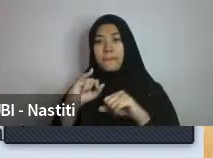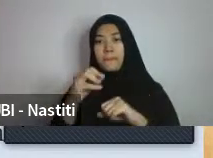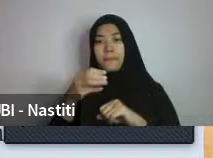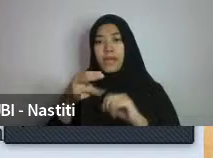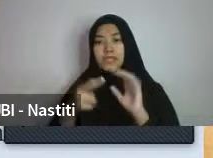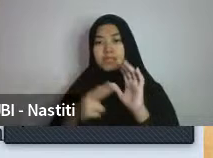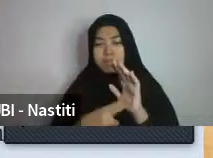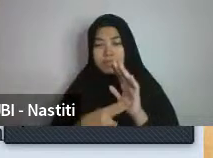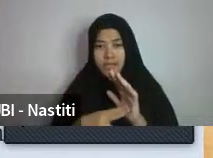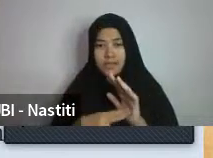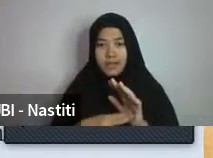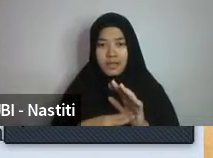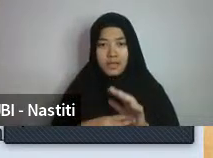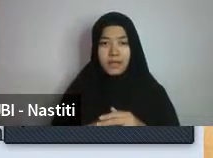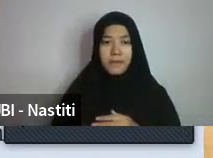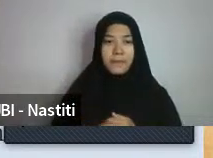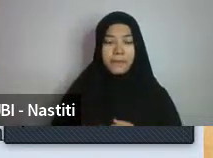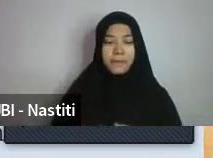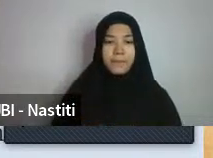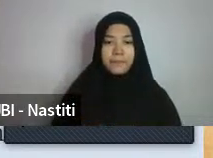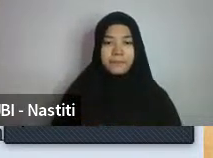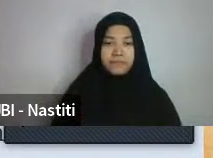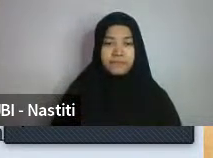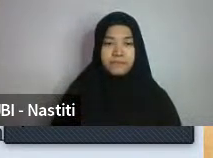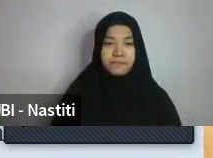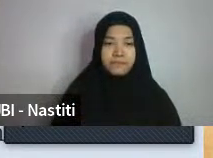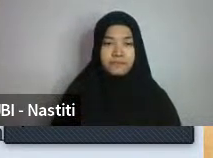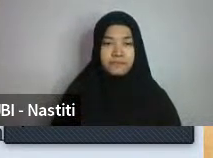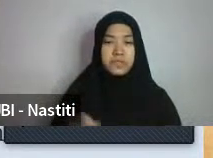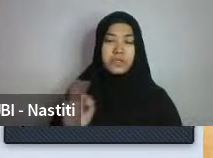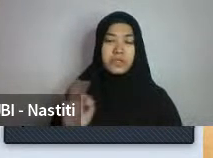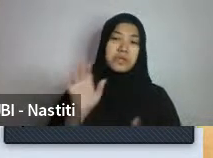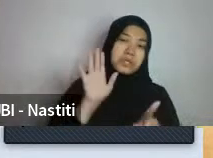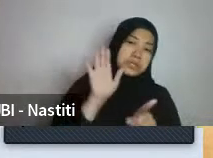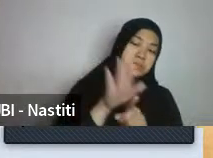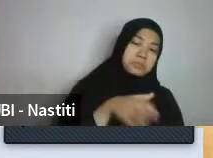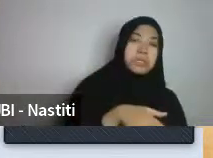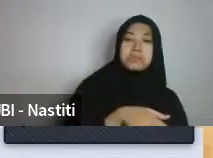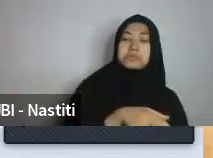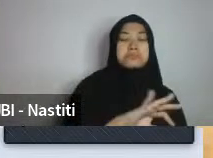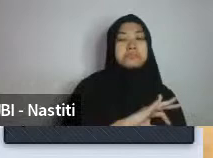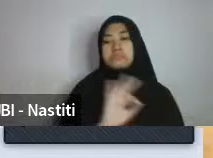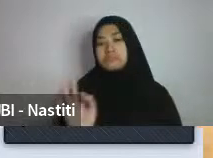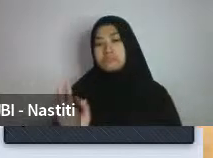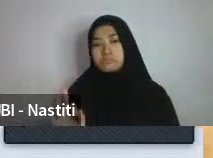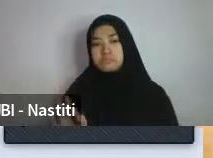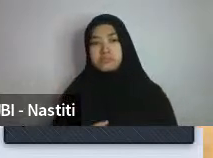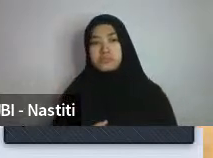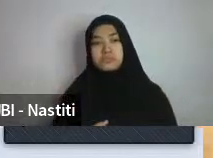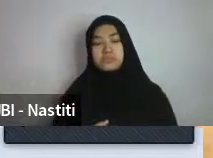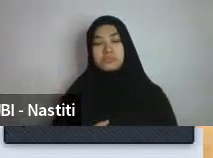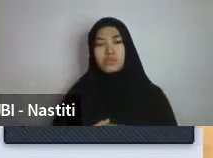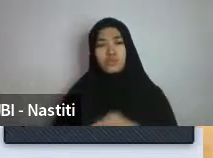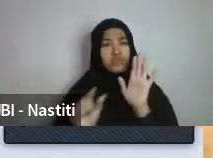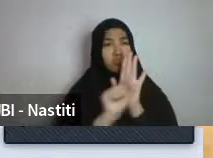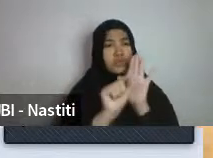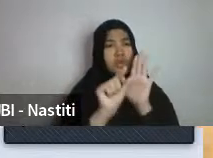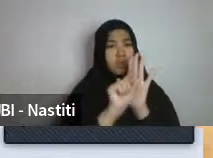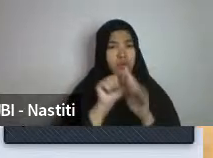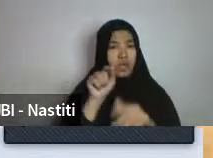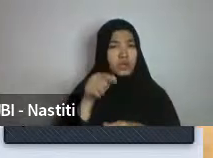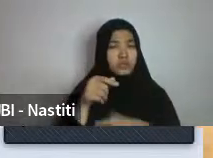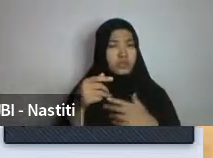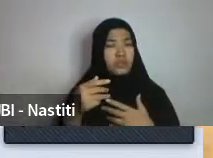harta benda yang dimiliki. Nah, ini di undang-undang itu juga ada